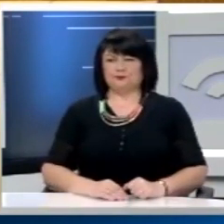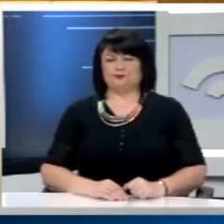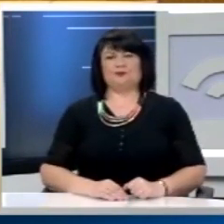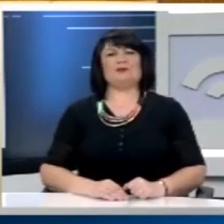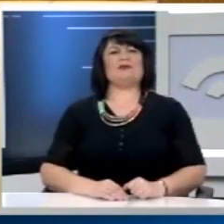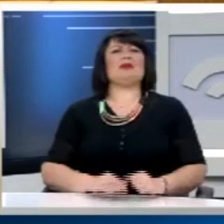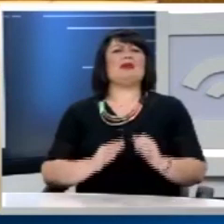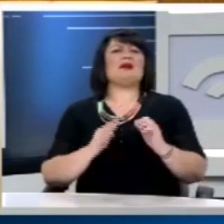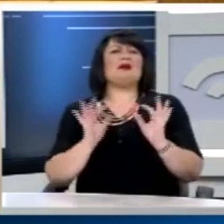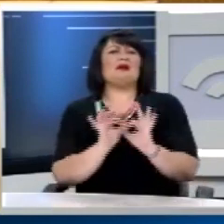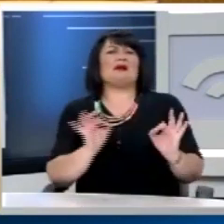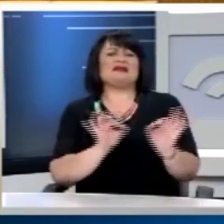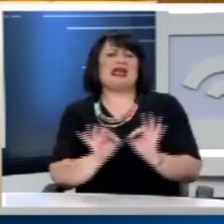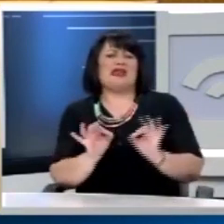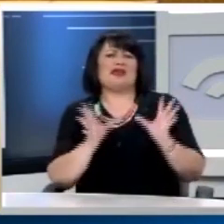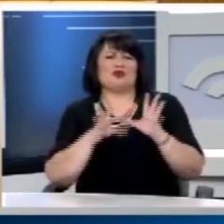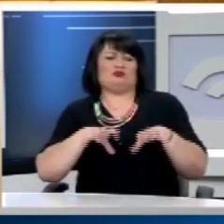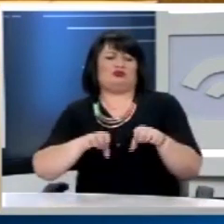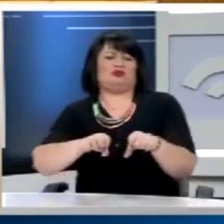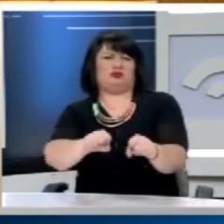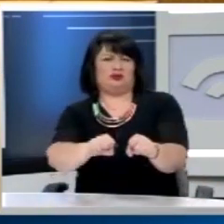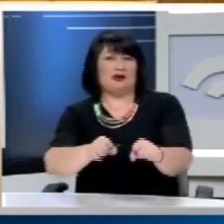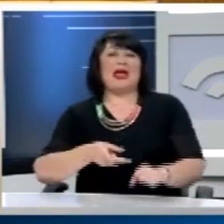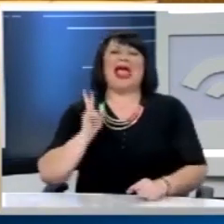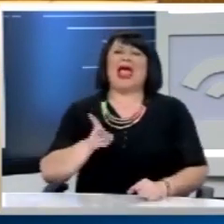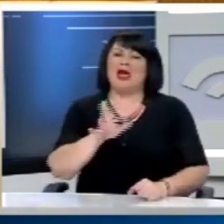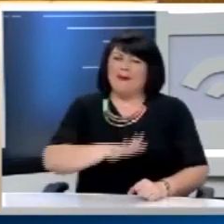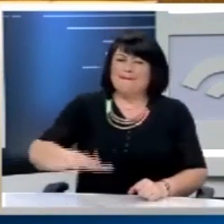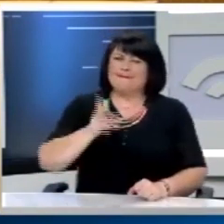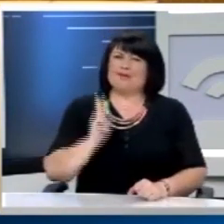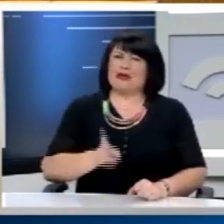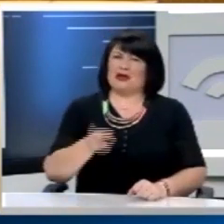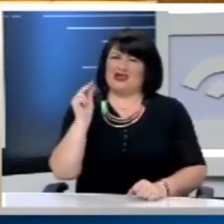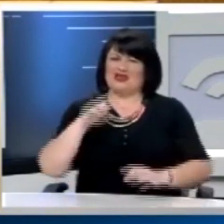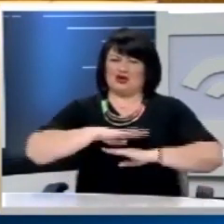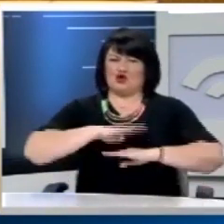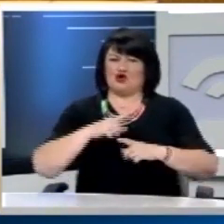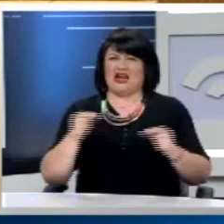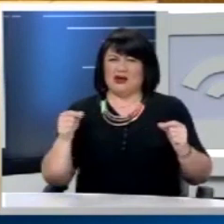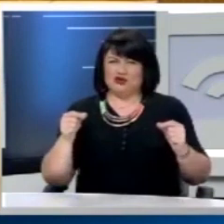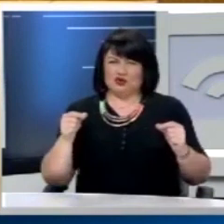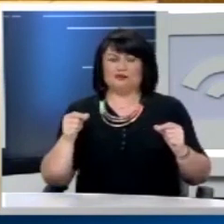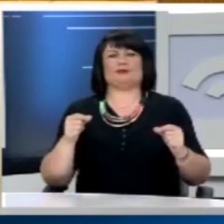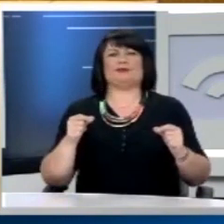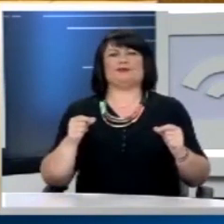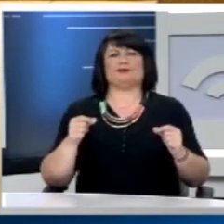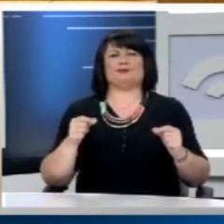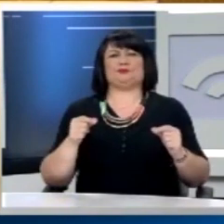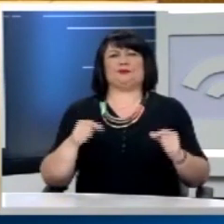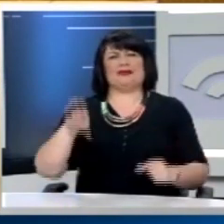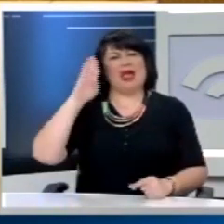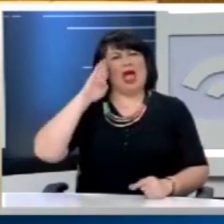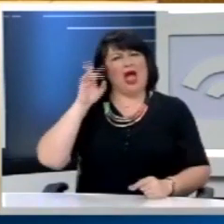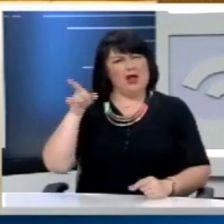ιμπεριαλιστικούς σχεδιασμούς στην περιοχή με τις επικίνδυνες δεσμεύσεις του ΝΑΤΟ και της